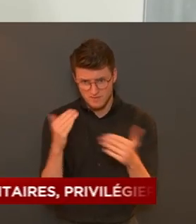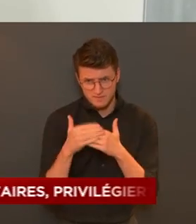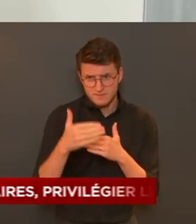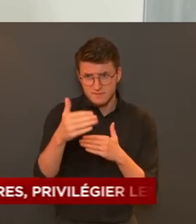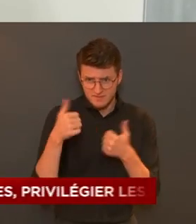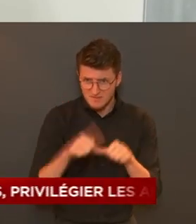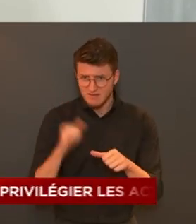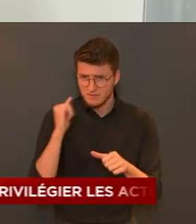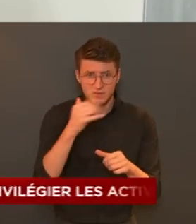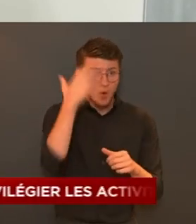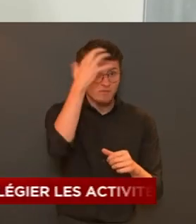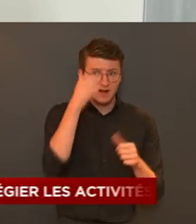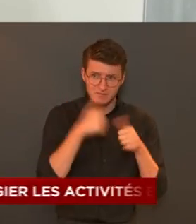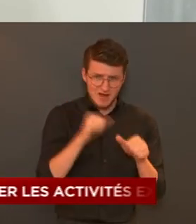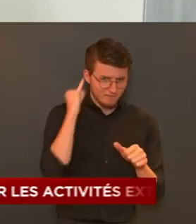sûr,